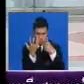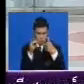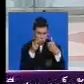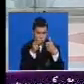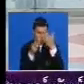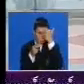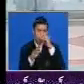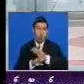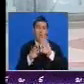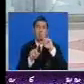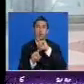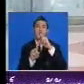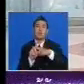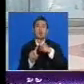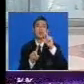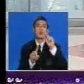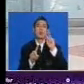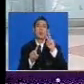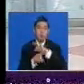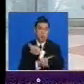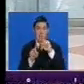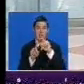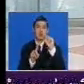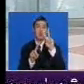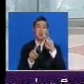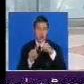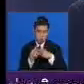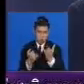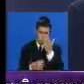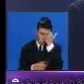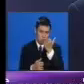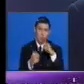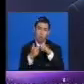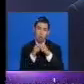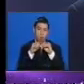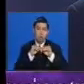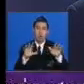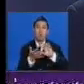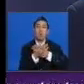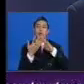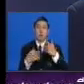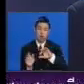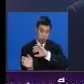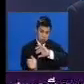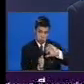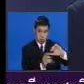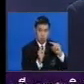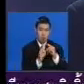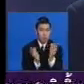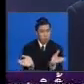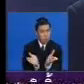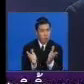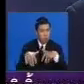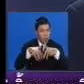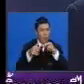ราะมีการแพร่ระบาดภายในประเทศแล้ว ส่วนการรณรงค์ให้ประชาชนดูแลตัวเองโดยเฉพาะเรื่องของ